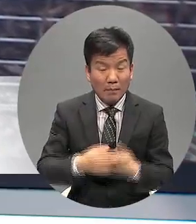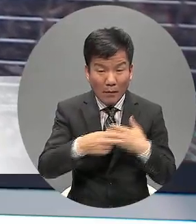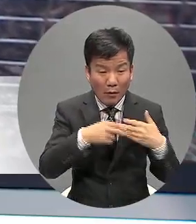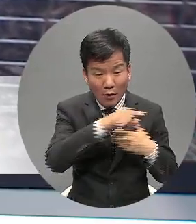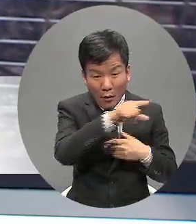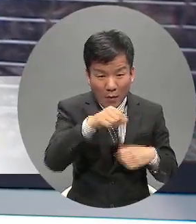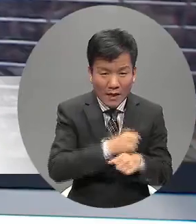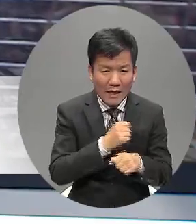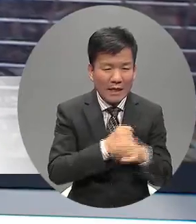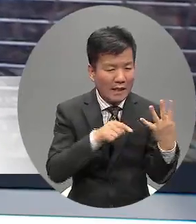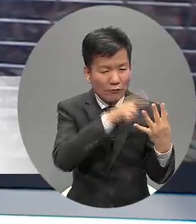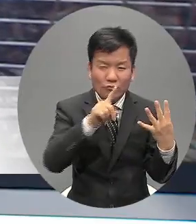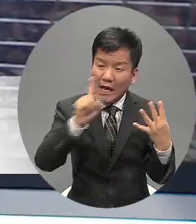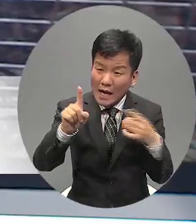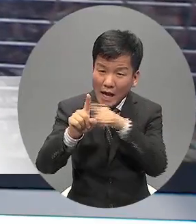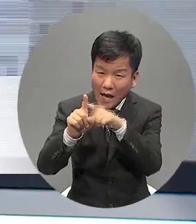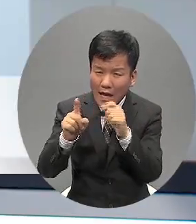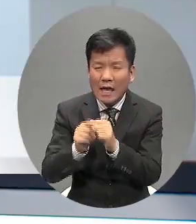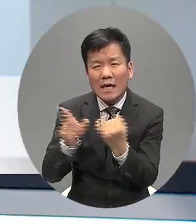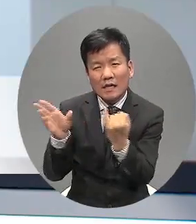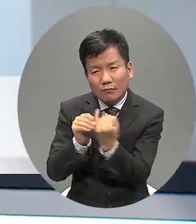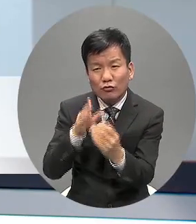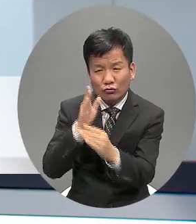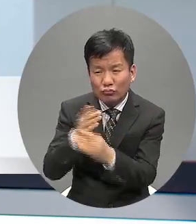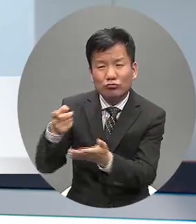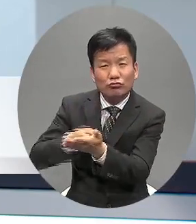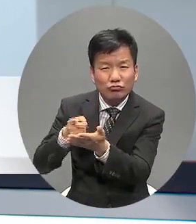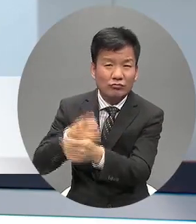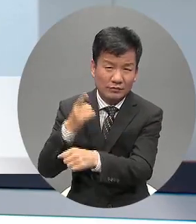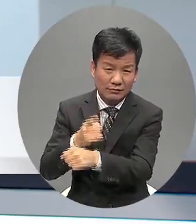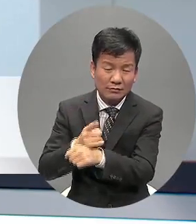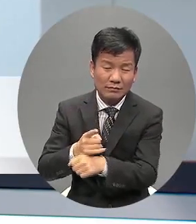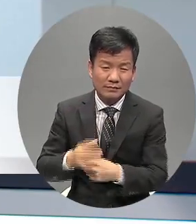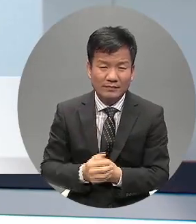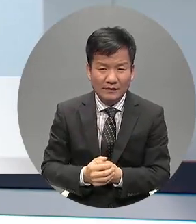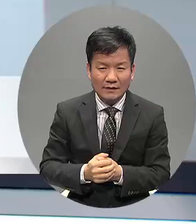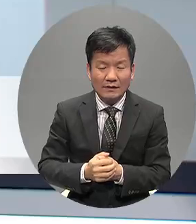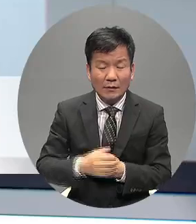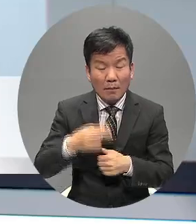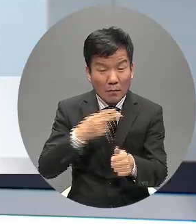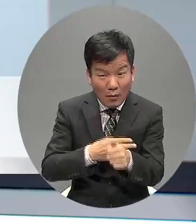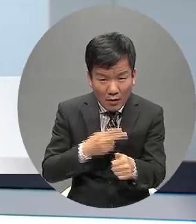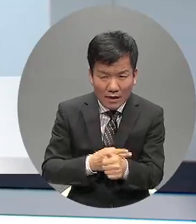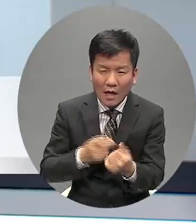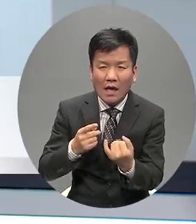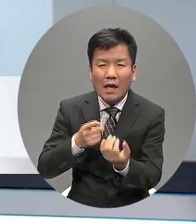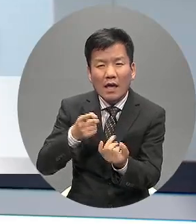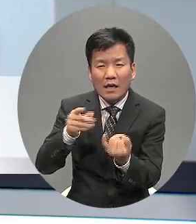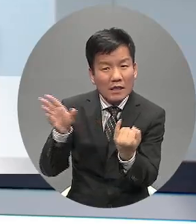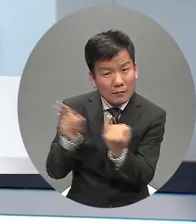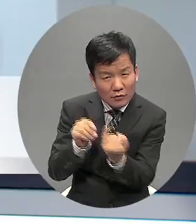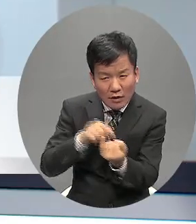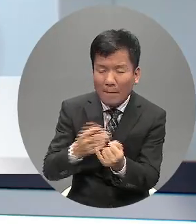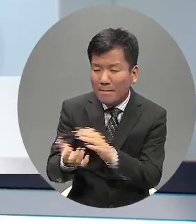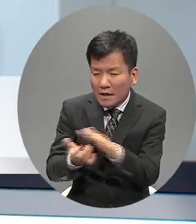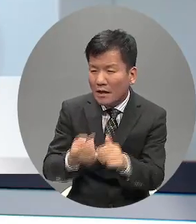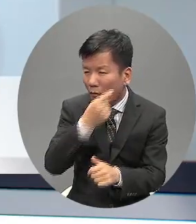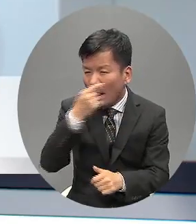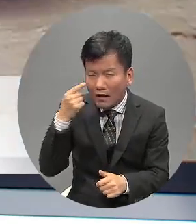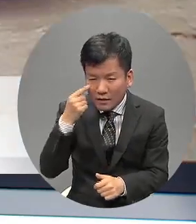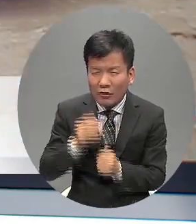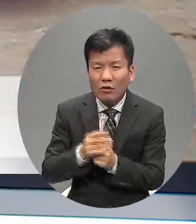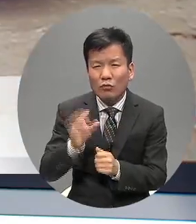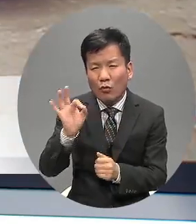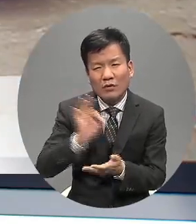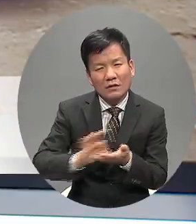병원에서는 4마리 가운데 1마리가 임신 상태였던 것으로 확인됐는데 수의사들은 임신 여부를 미리 확인하기 위해선